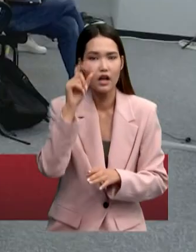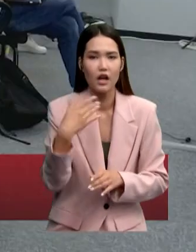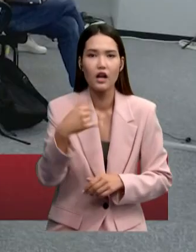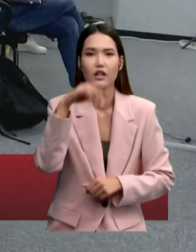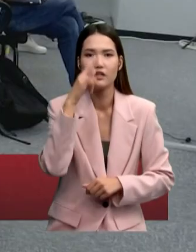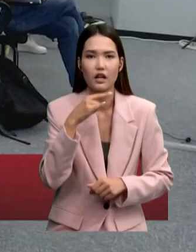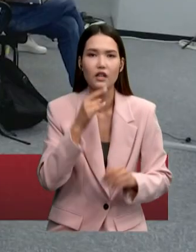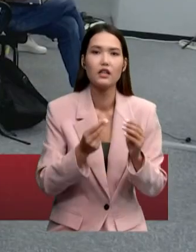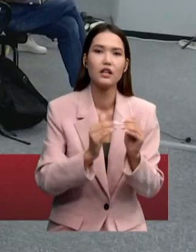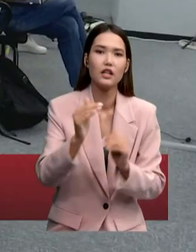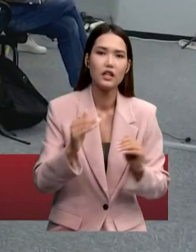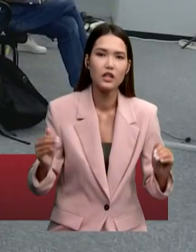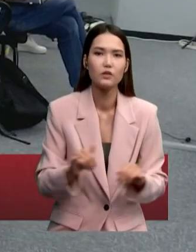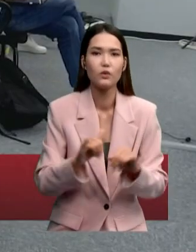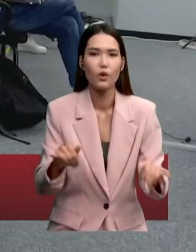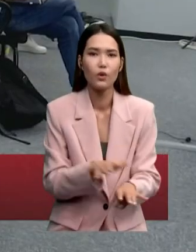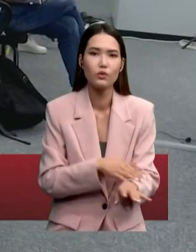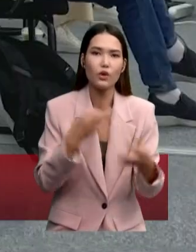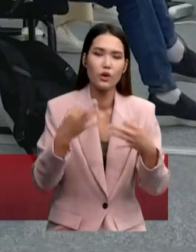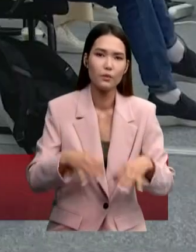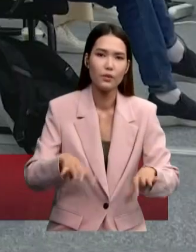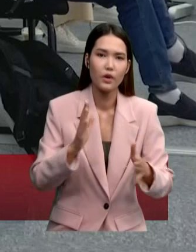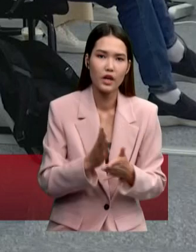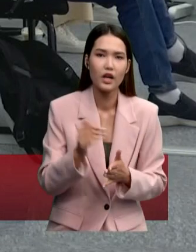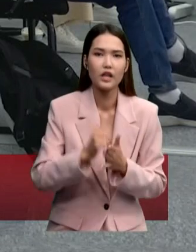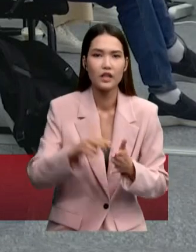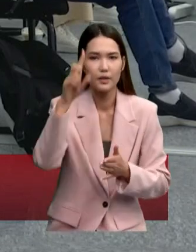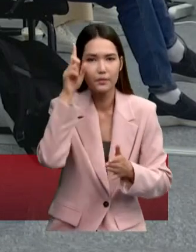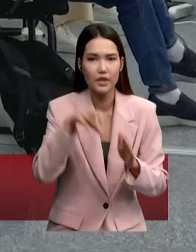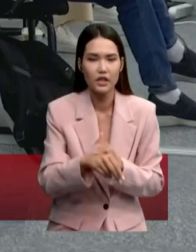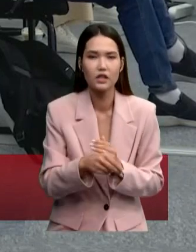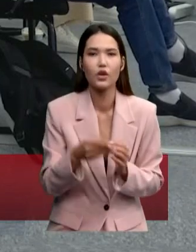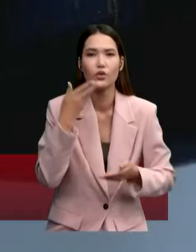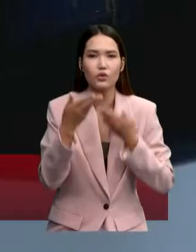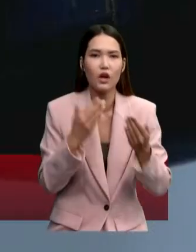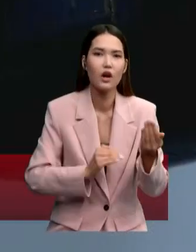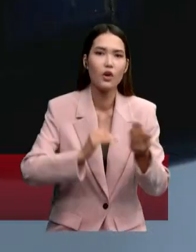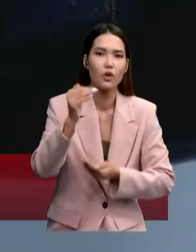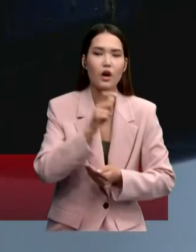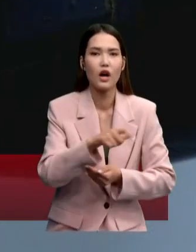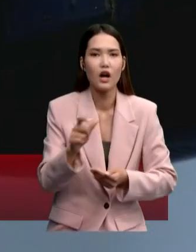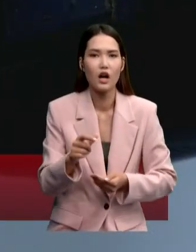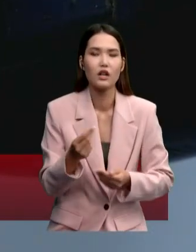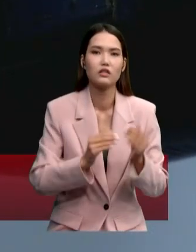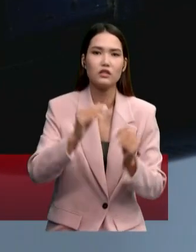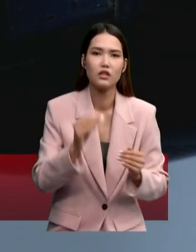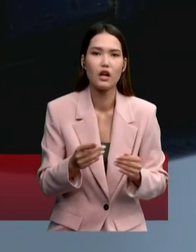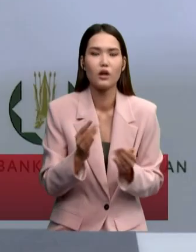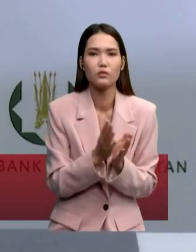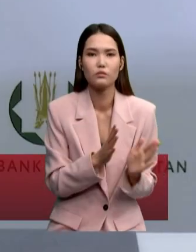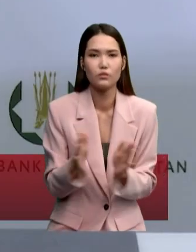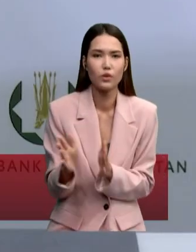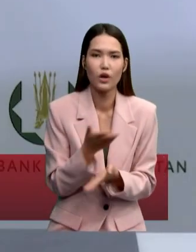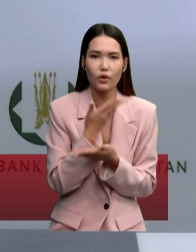Қазақстанда инфляциялық қысым әлі де болса сақталып отыр. Өйткені ел ішінде сұраныс жоғары, әрі халықтың инфляциялық күтулерінде тұрақтылық